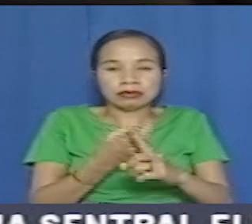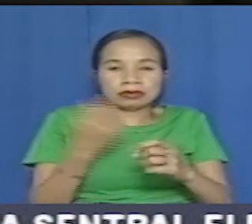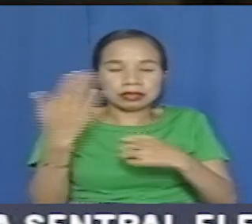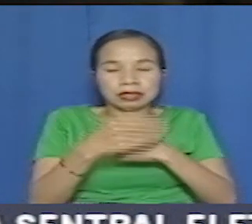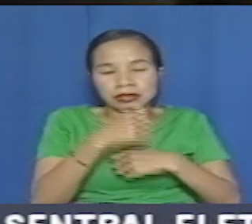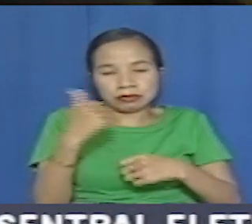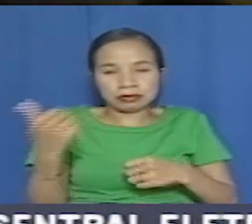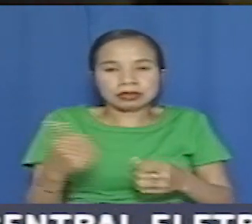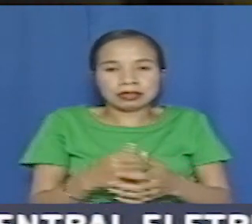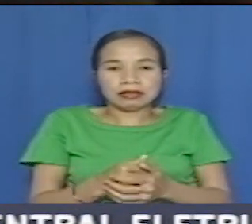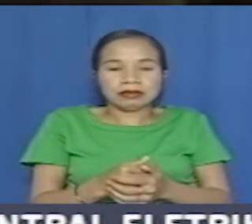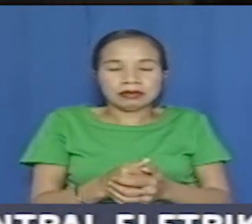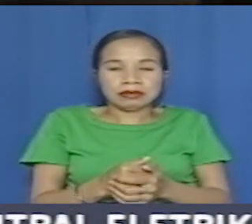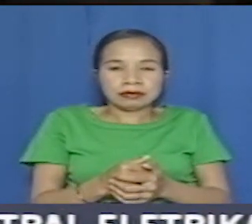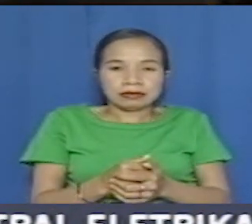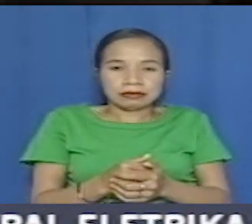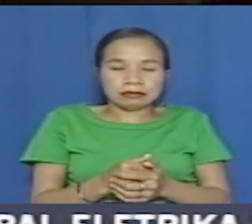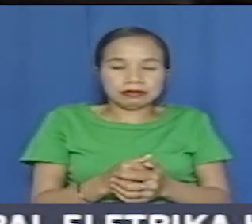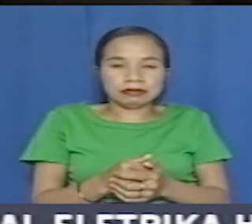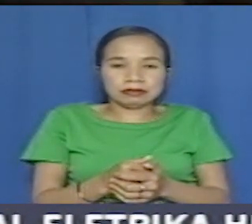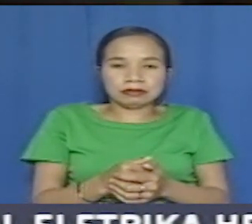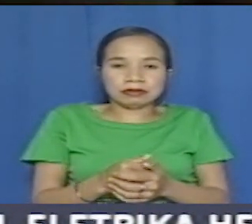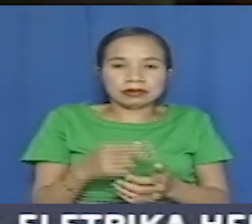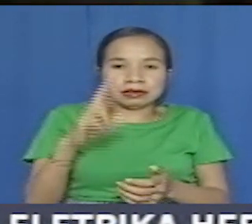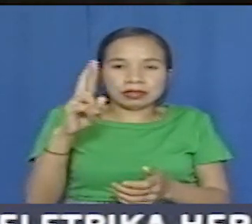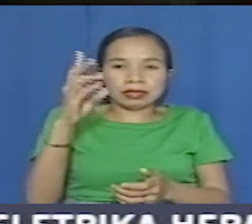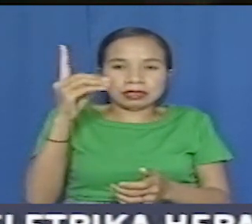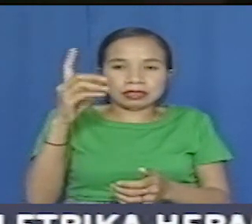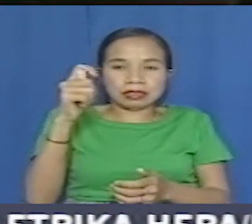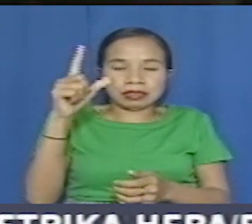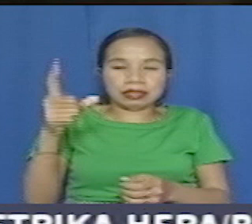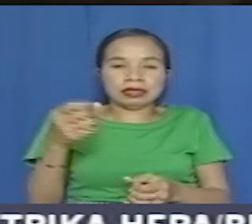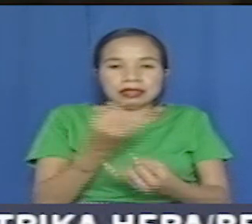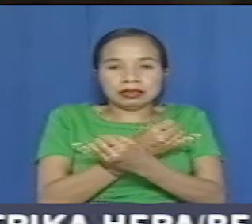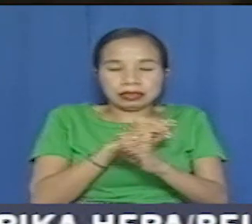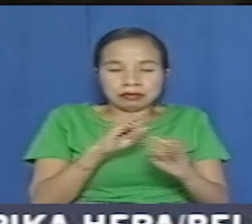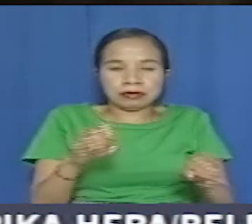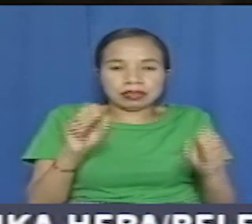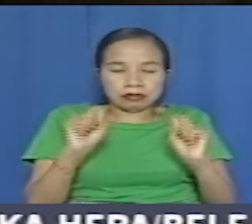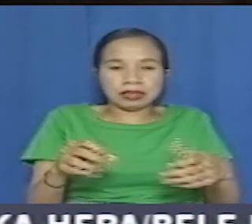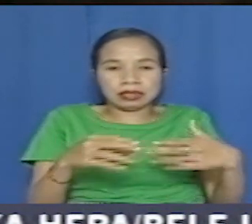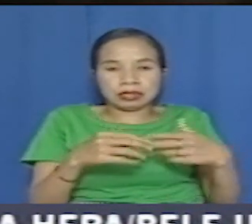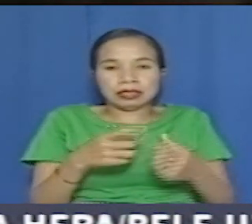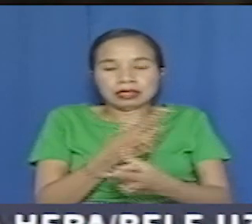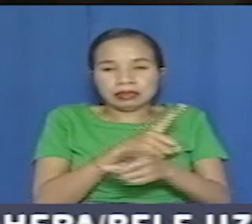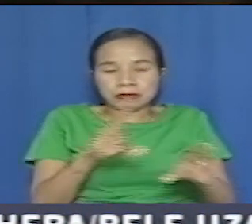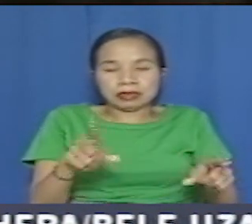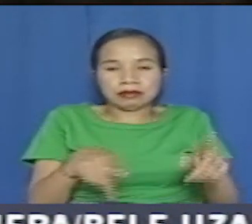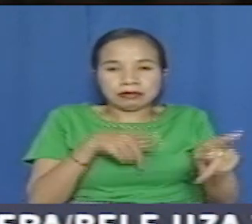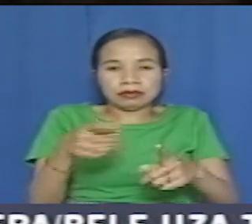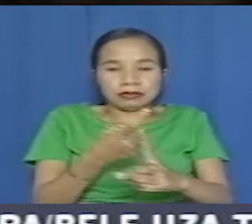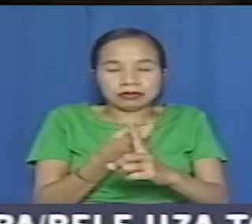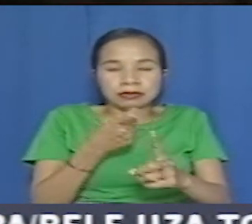hametin hikas RTL-nya independensia. Nune atu bele liberta povo hosi kiak no